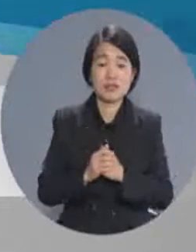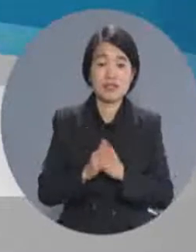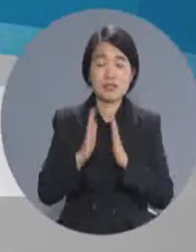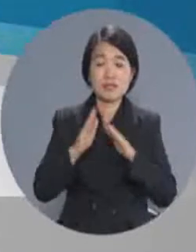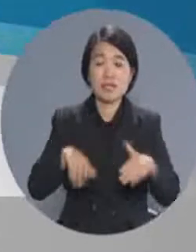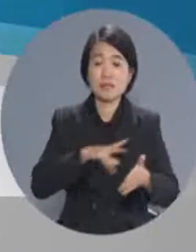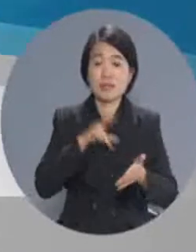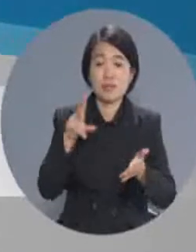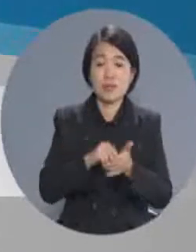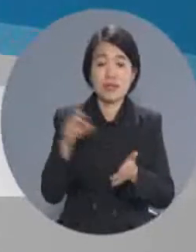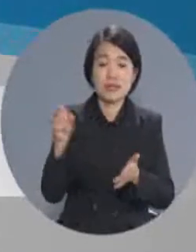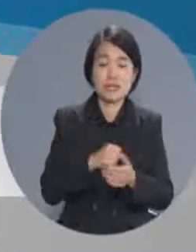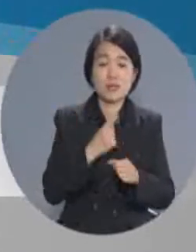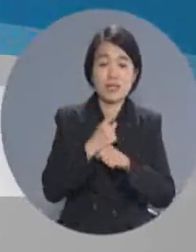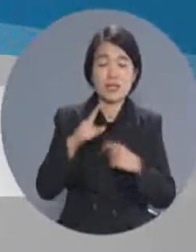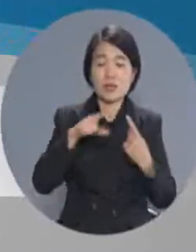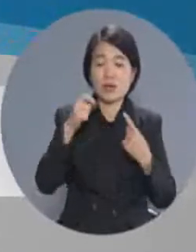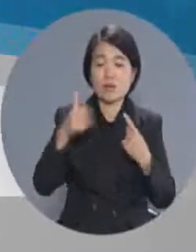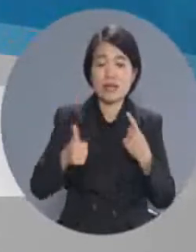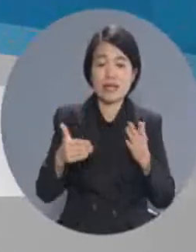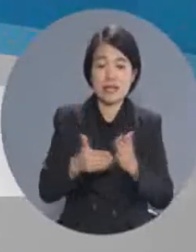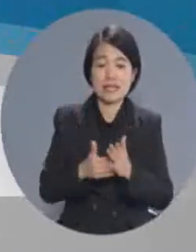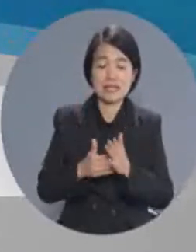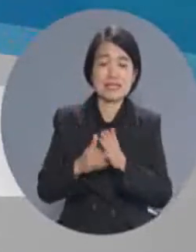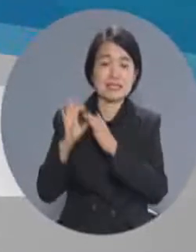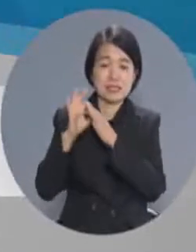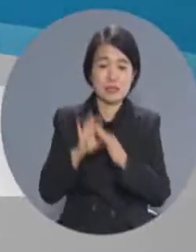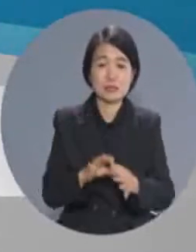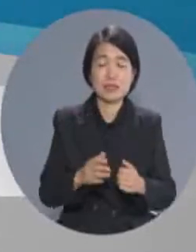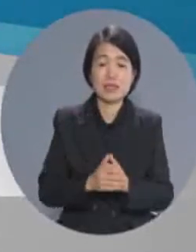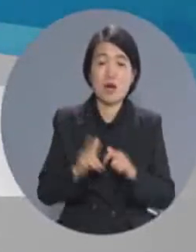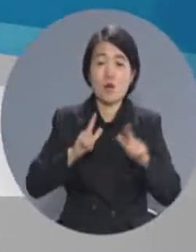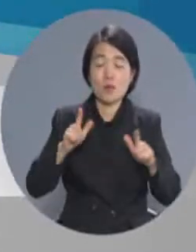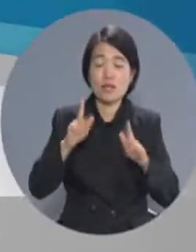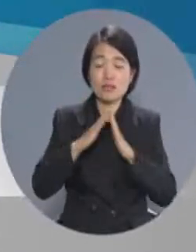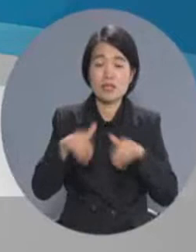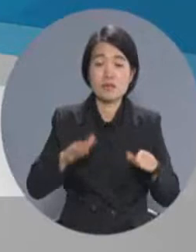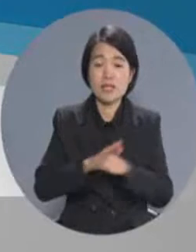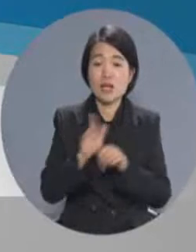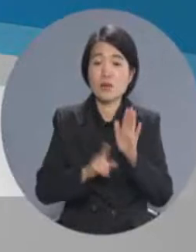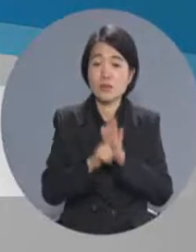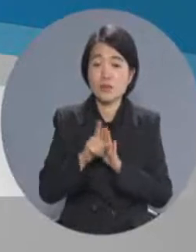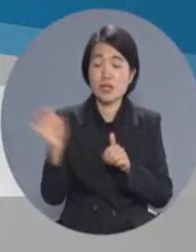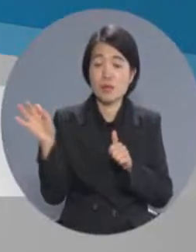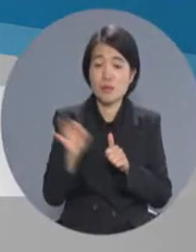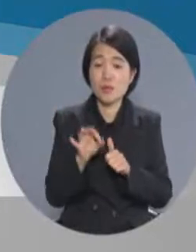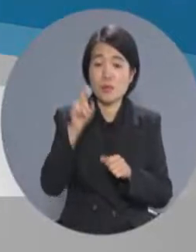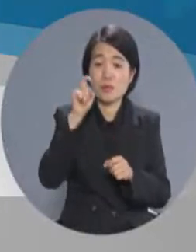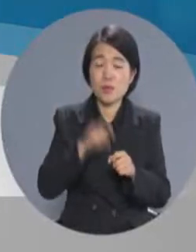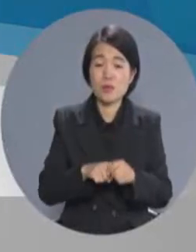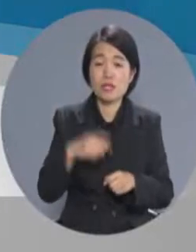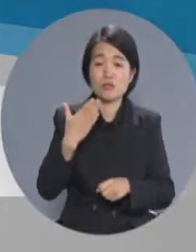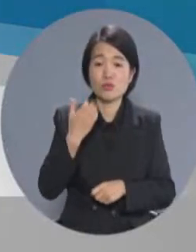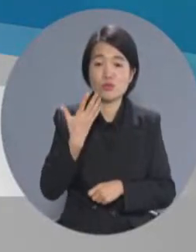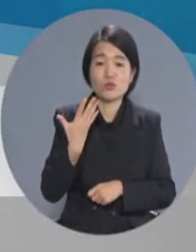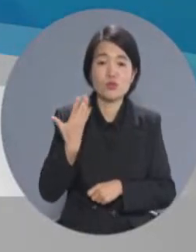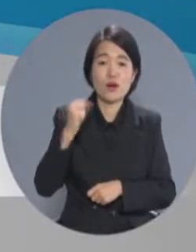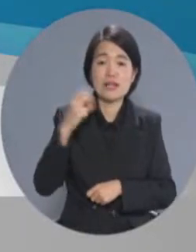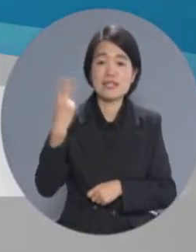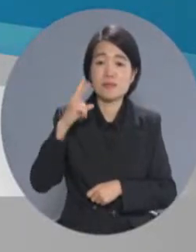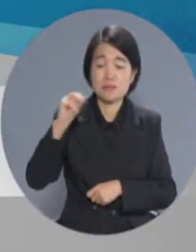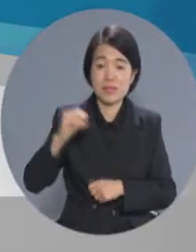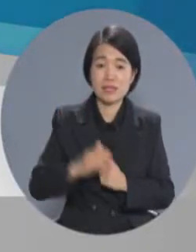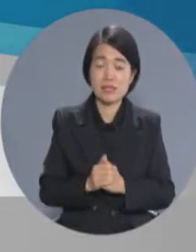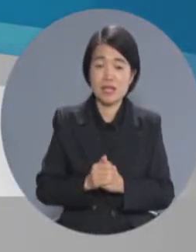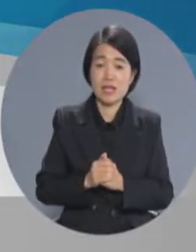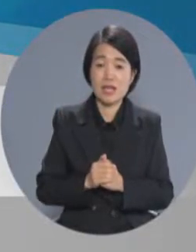전남이란 슬로건으로 내년 1월 말까지 진행됩니다 올해 전남 사랑의 온도탑 나눔 목표액은 99억 2천만원인데요